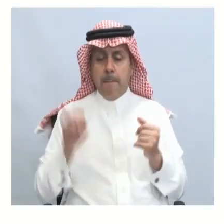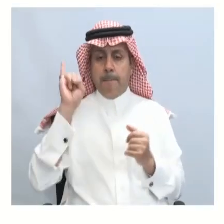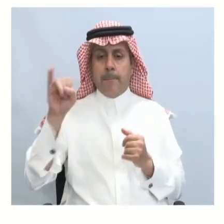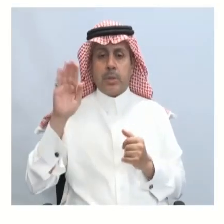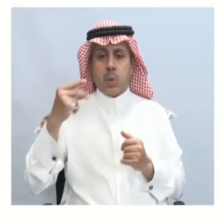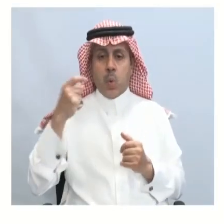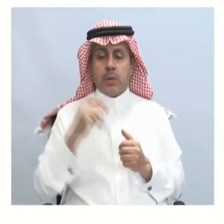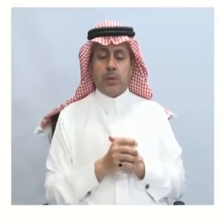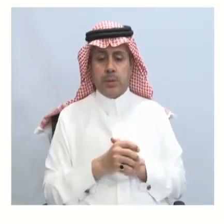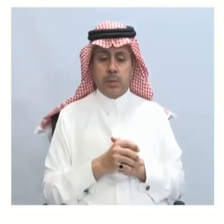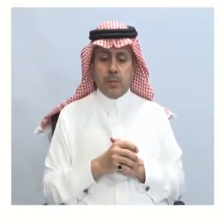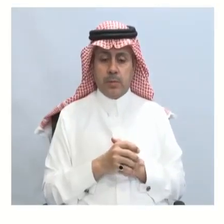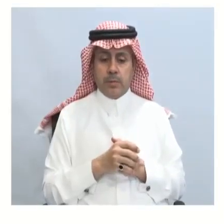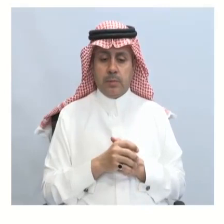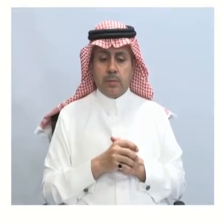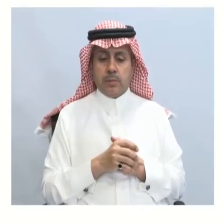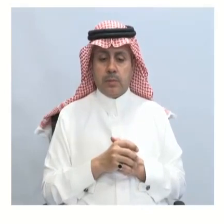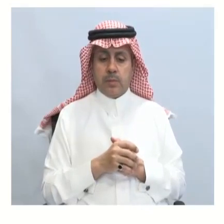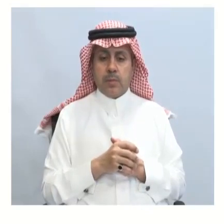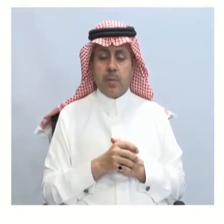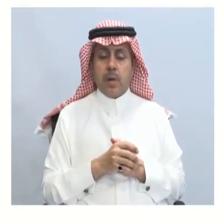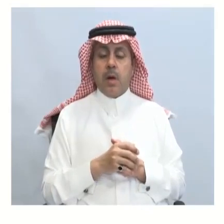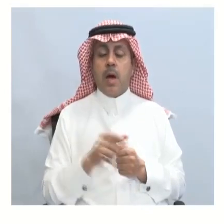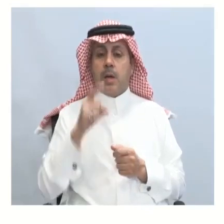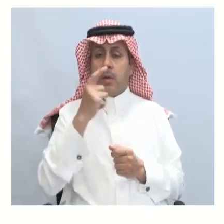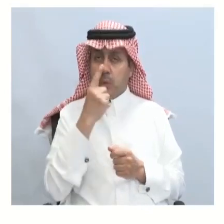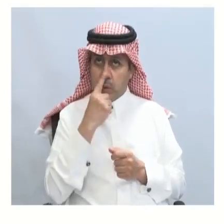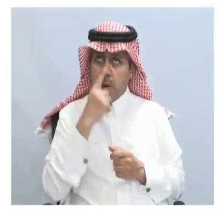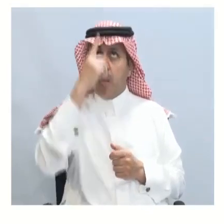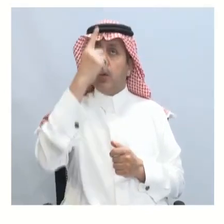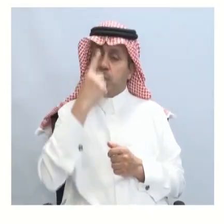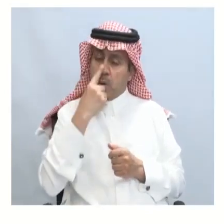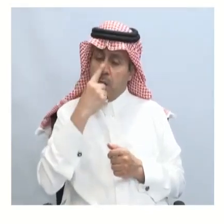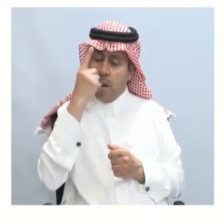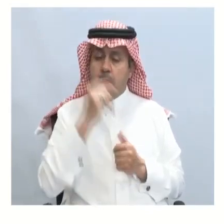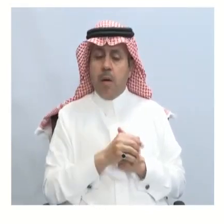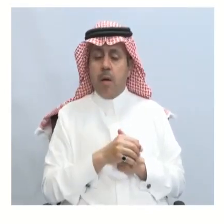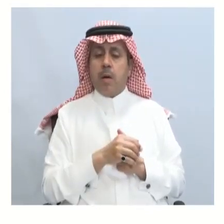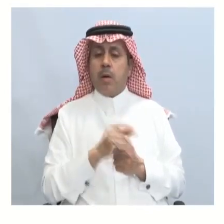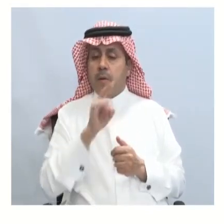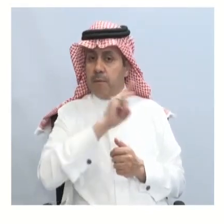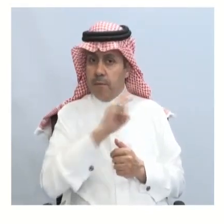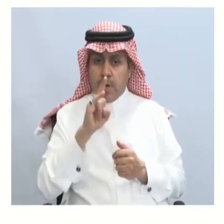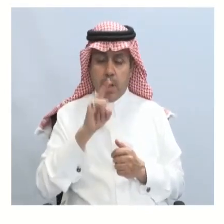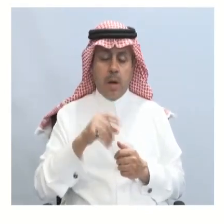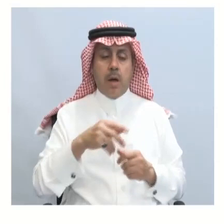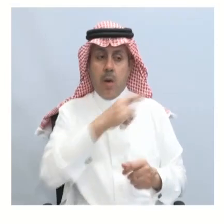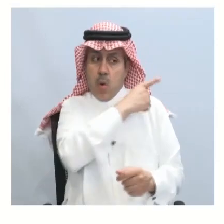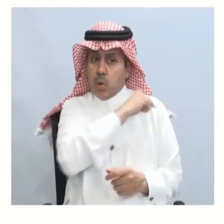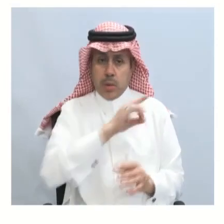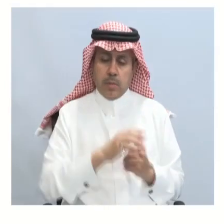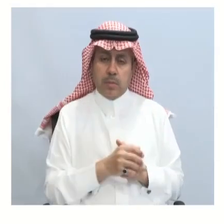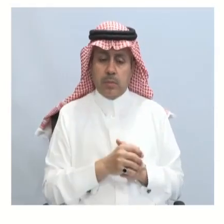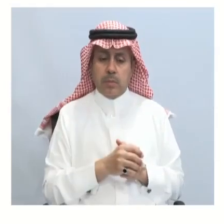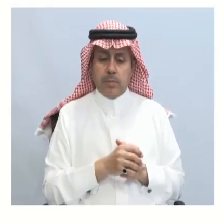في قوله تعالى اتقوا الله حق تق قال ان يطاع فلا يعصى وان يذكر فلا ينسى ويشكر فلا يكفر